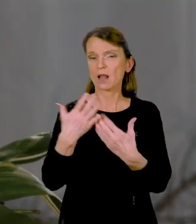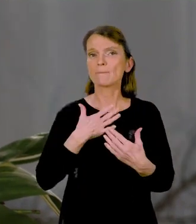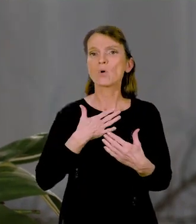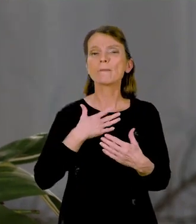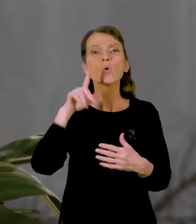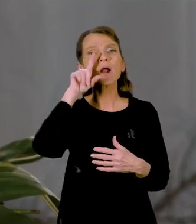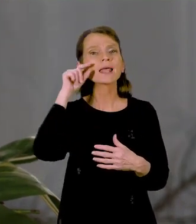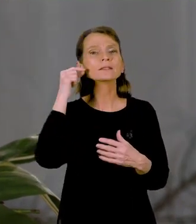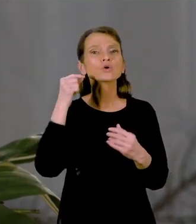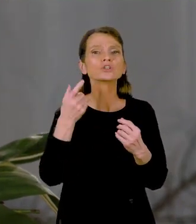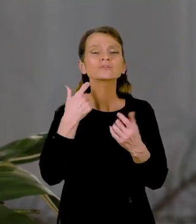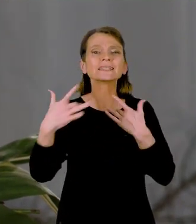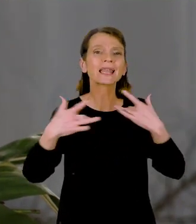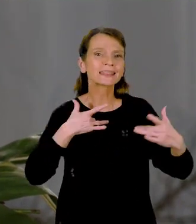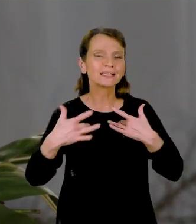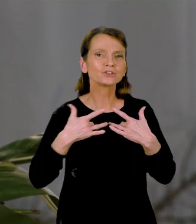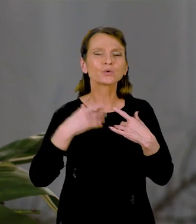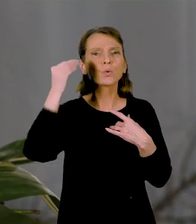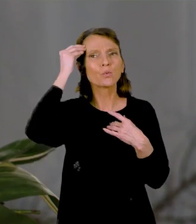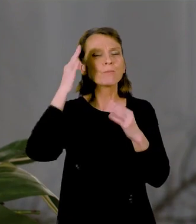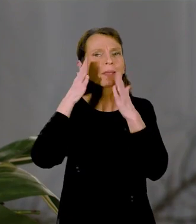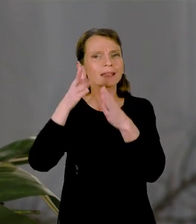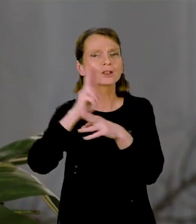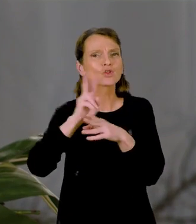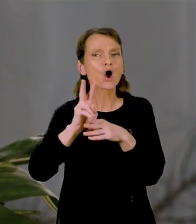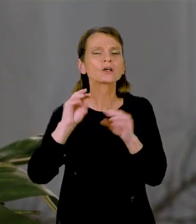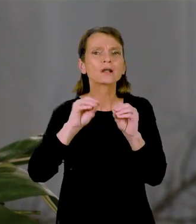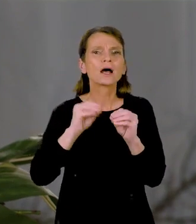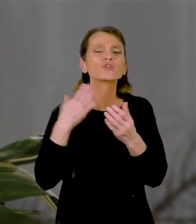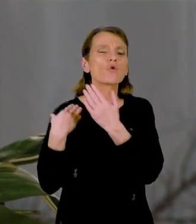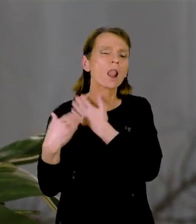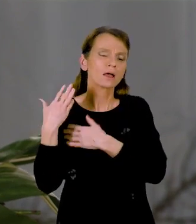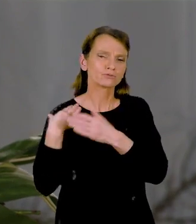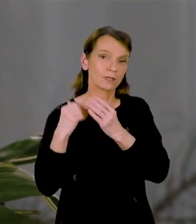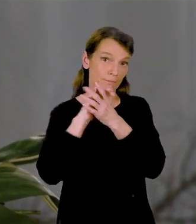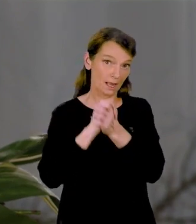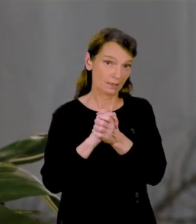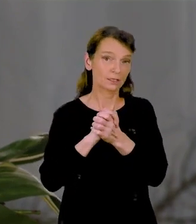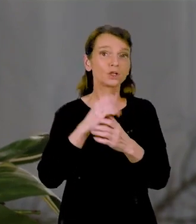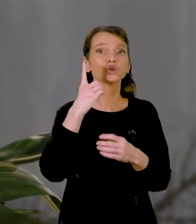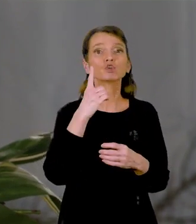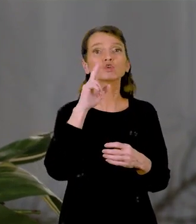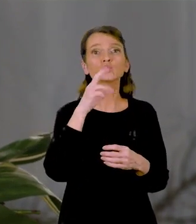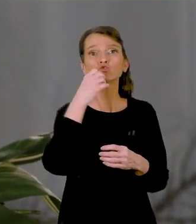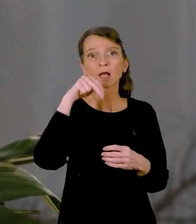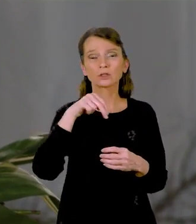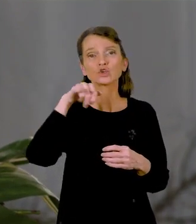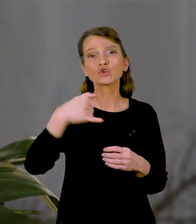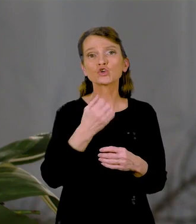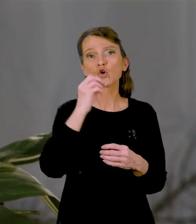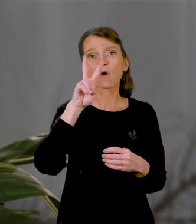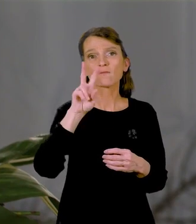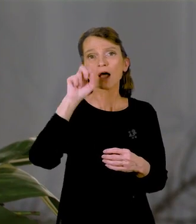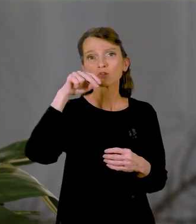očetu, mentorju, zaupniku, tolažniku in prijatelju, Dušanu Jovanoviču, ki je nedavno končal svojo